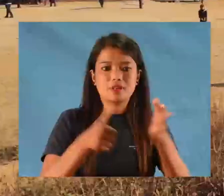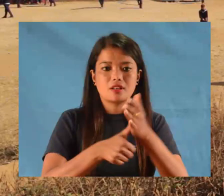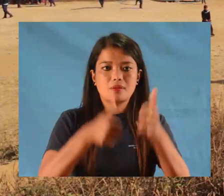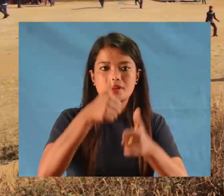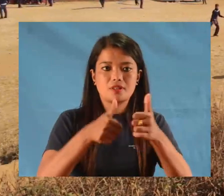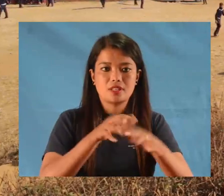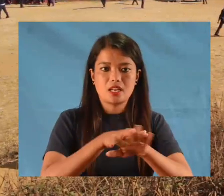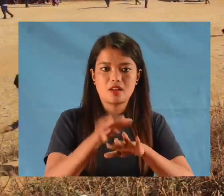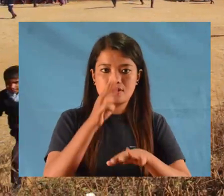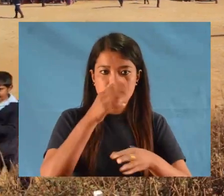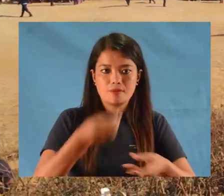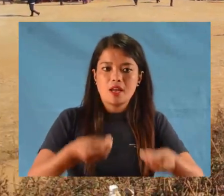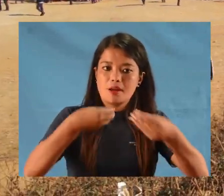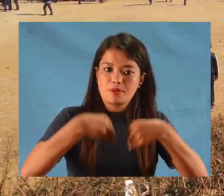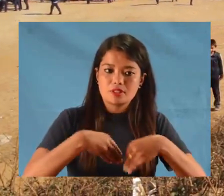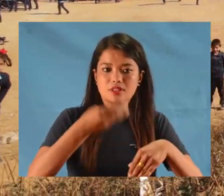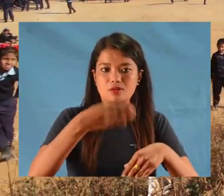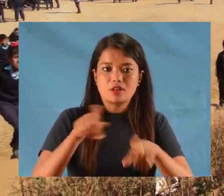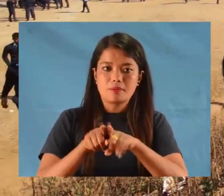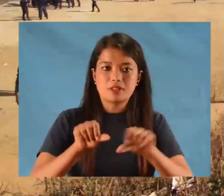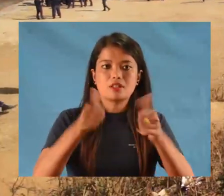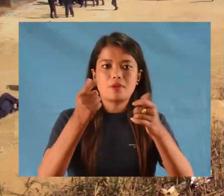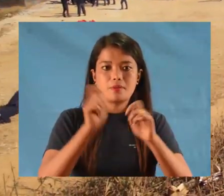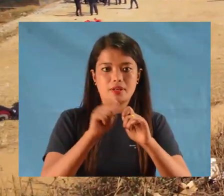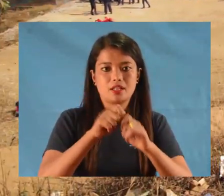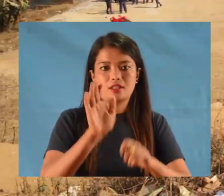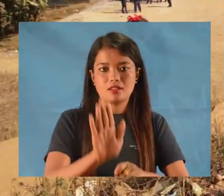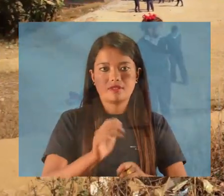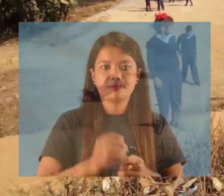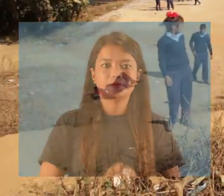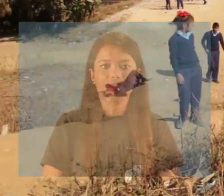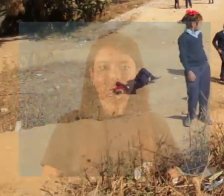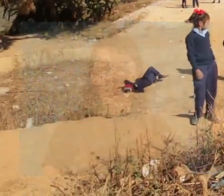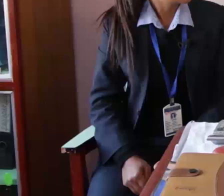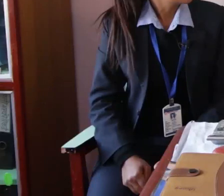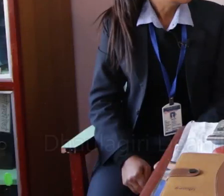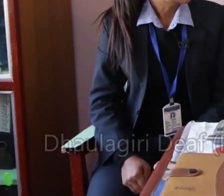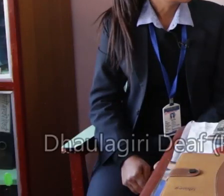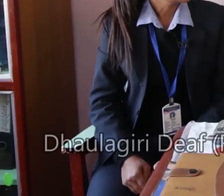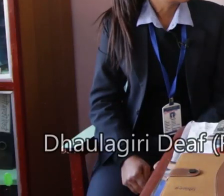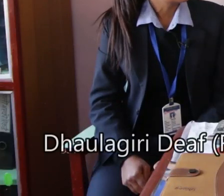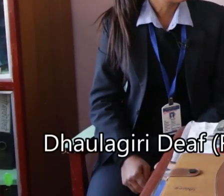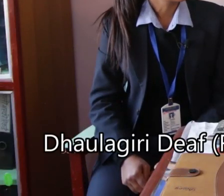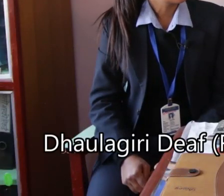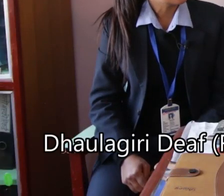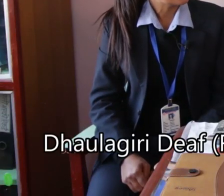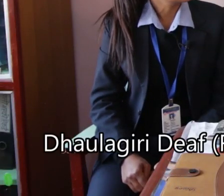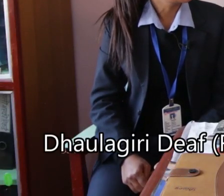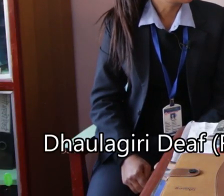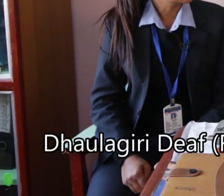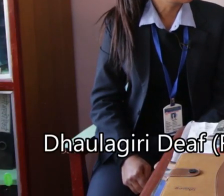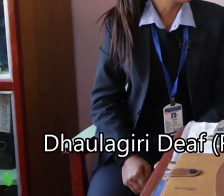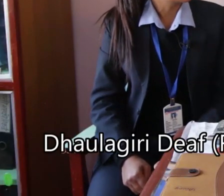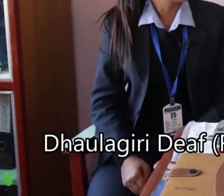हरु बिविन्ण प्रतियो किता हरुमा पुर्वाश्क्रित हुनापनी सफल भाय काचन याचाई कक्षिया